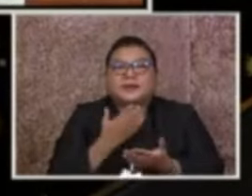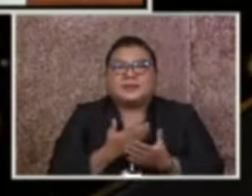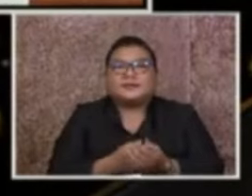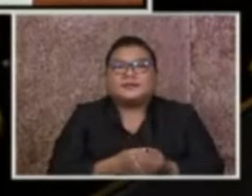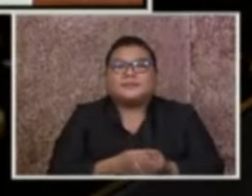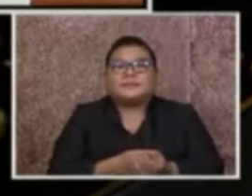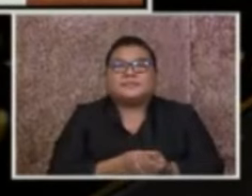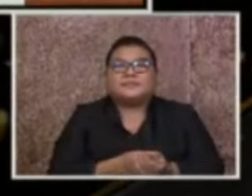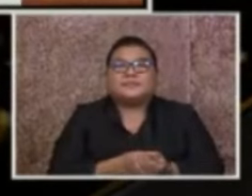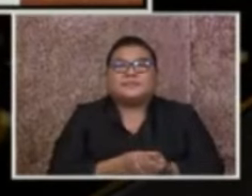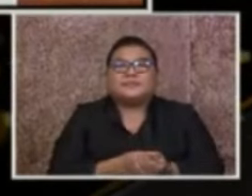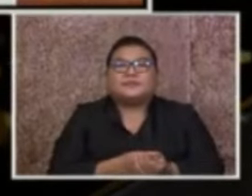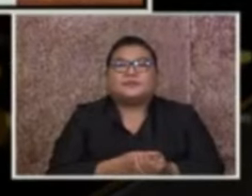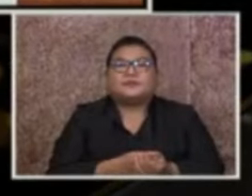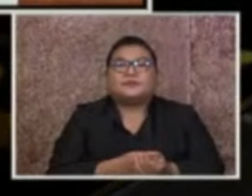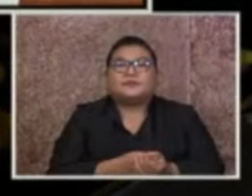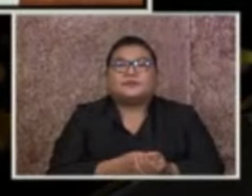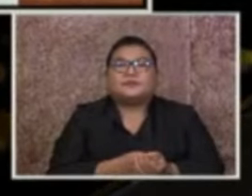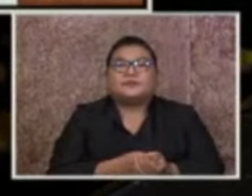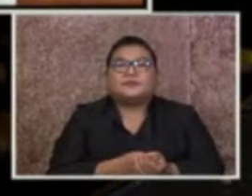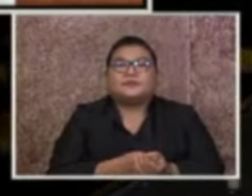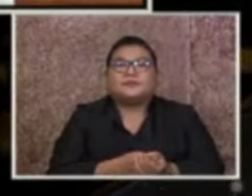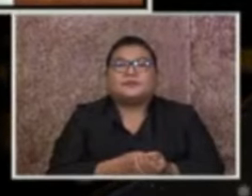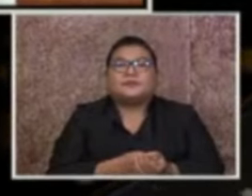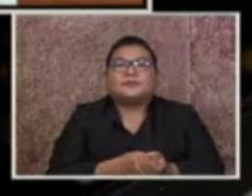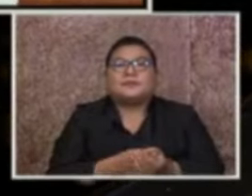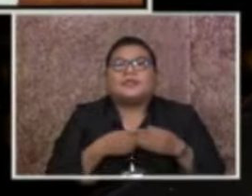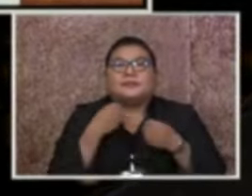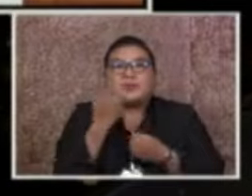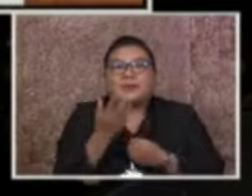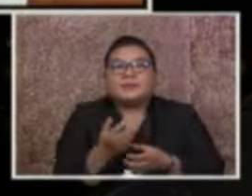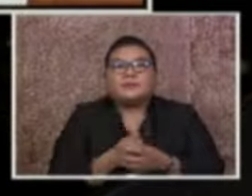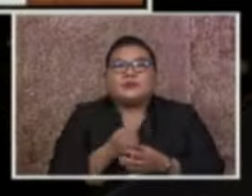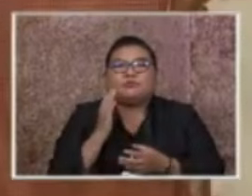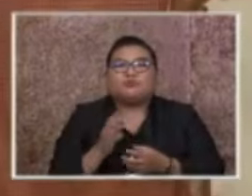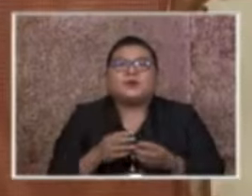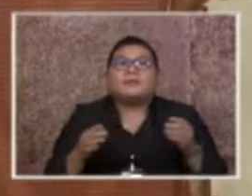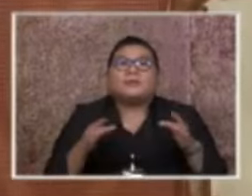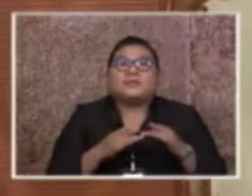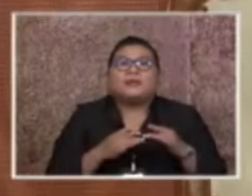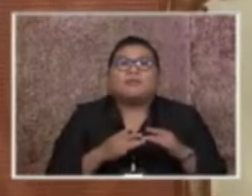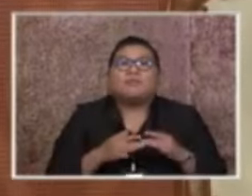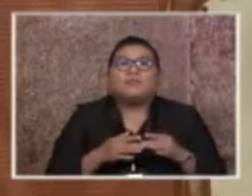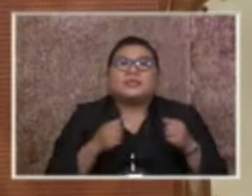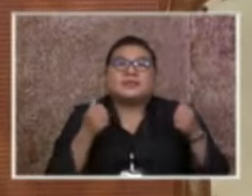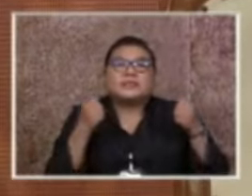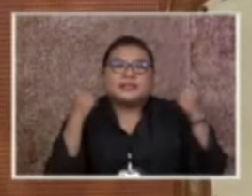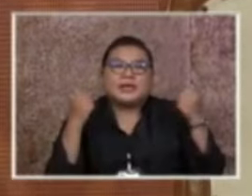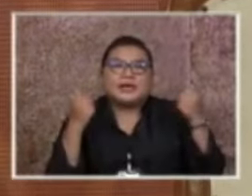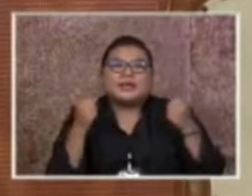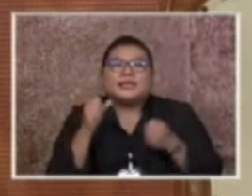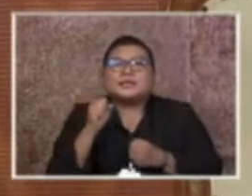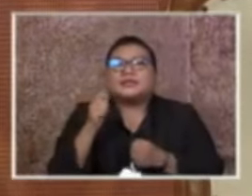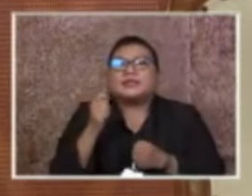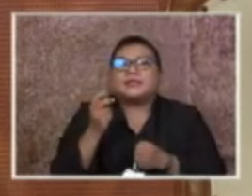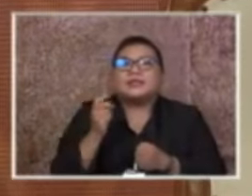Masih Ada Waktu silakan jika ingin ditambahkan Jadi apa yang disampaikan tadi sebenarnya sudah menyambung ketika kesehatan something itu penting